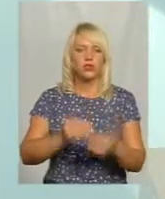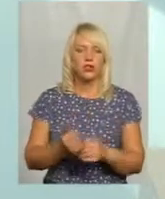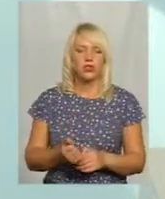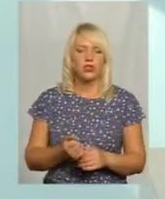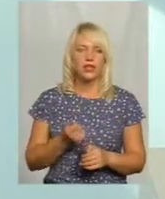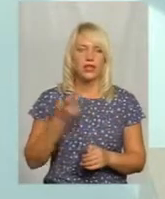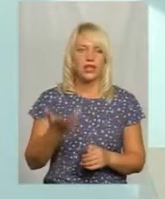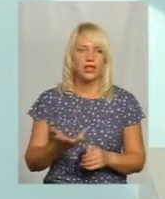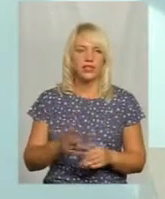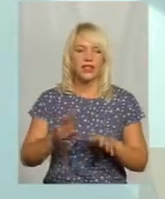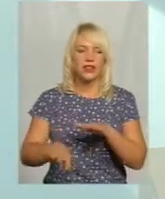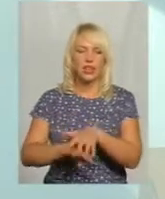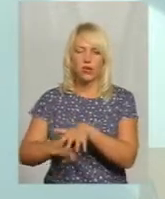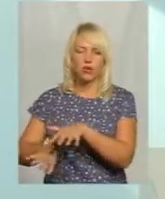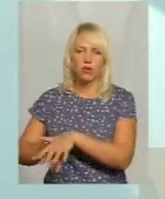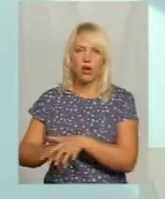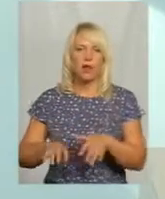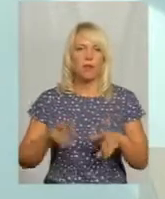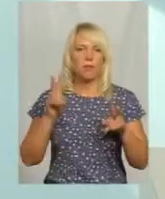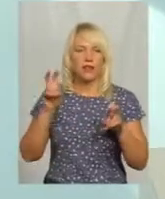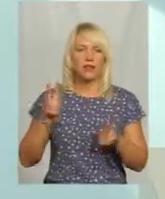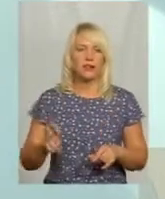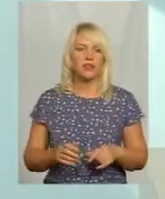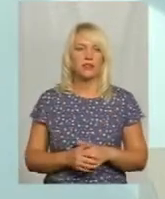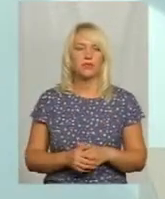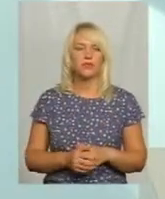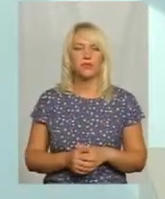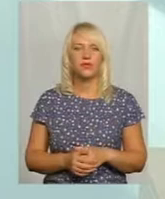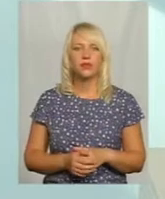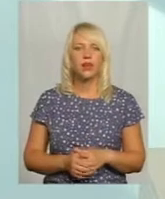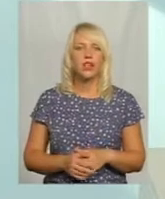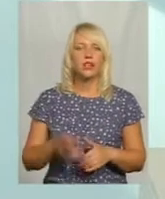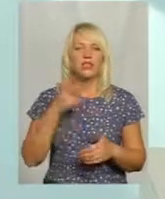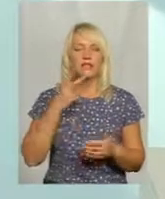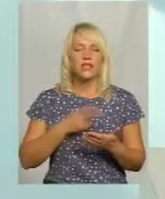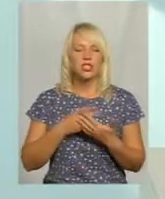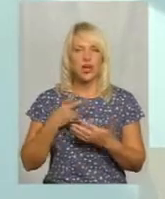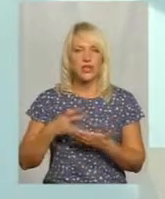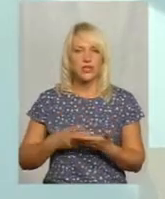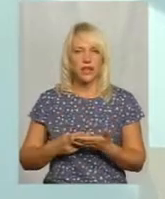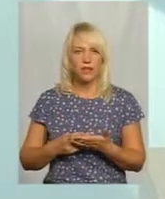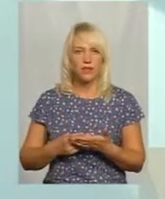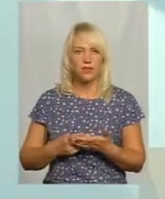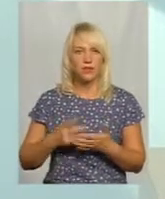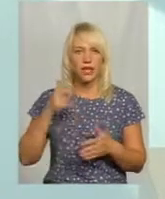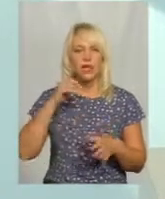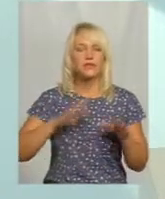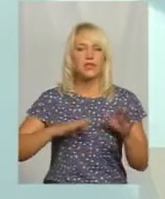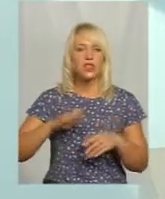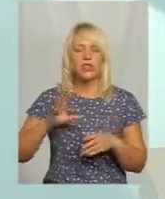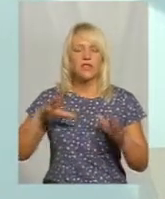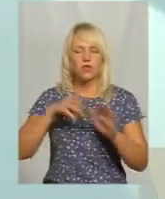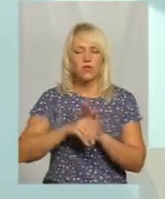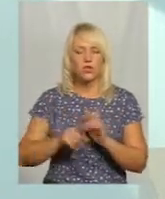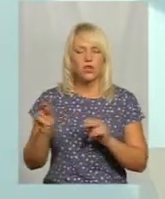кількість інтегрованих предметів, з іншого боку збільшується. Зважалися і вносилися корективи до